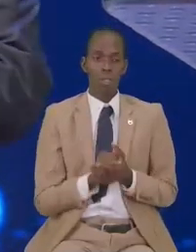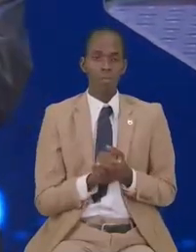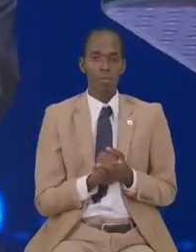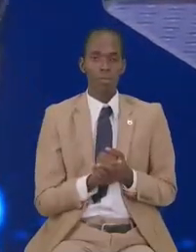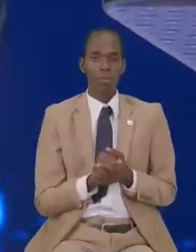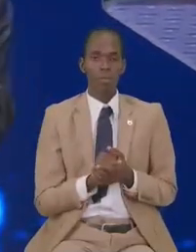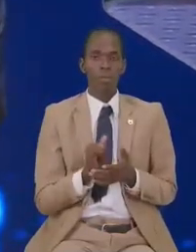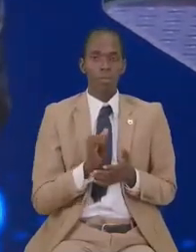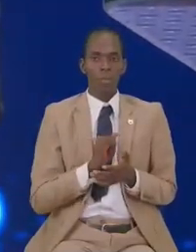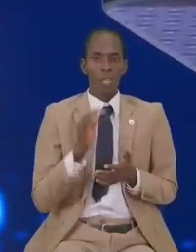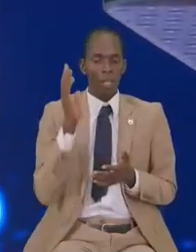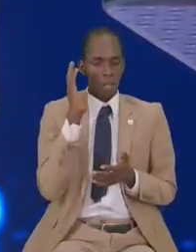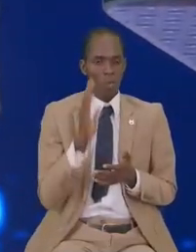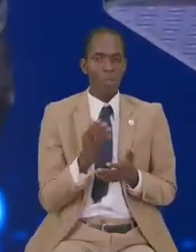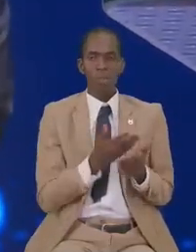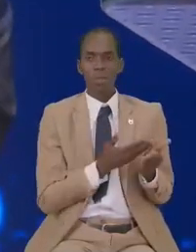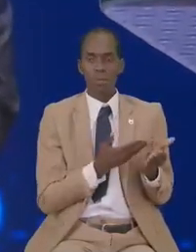Mais